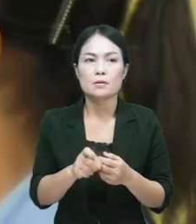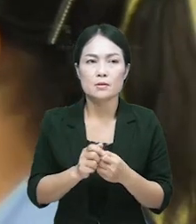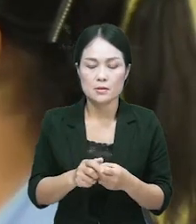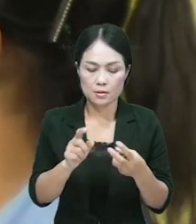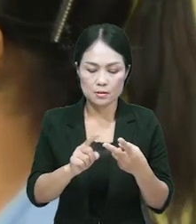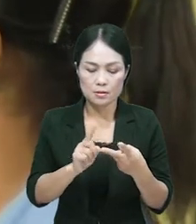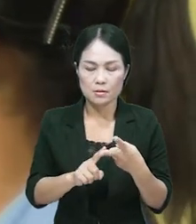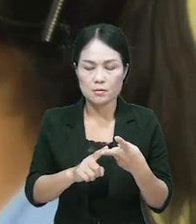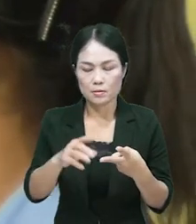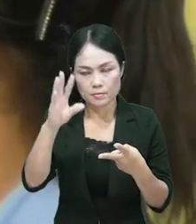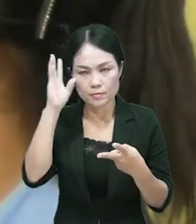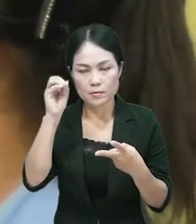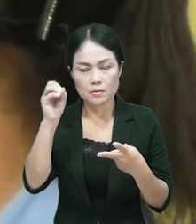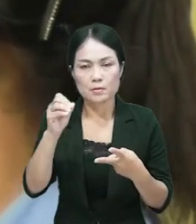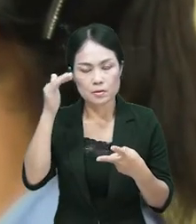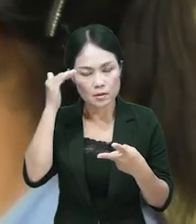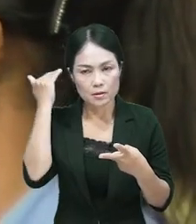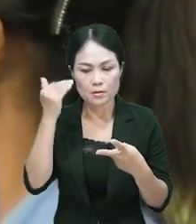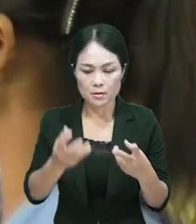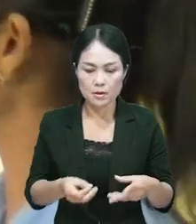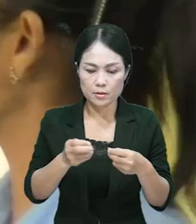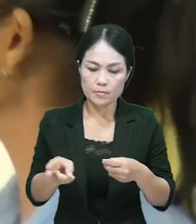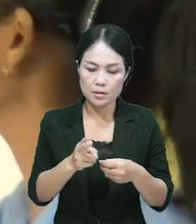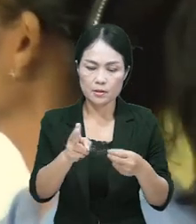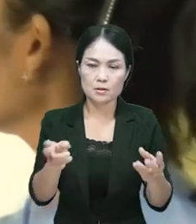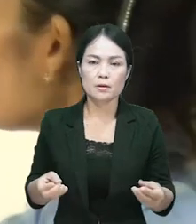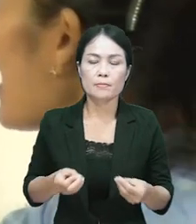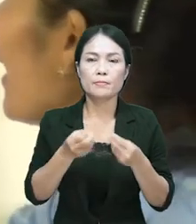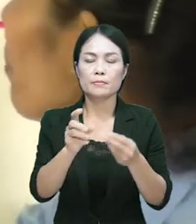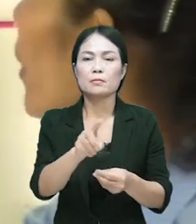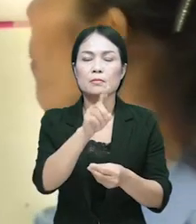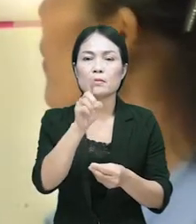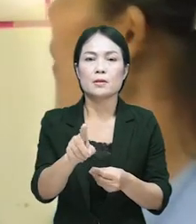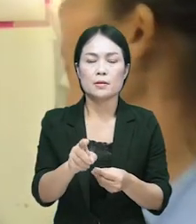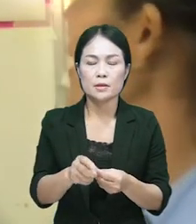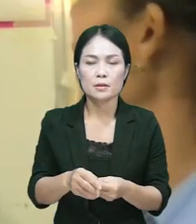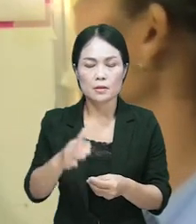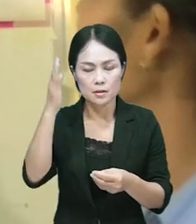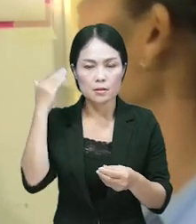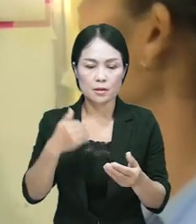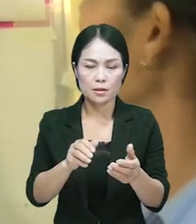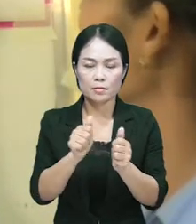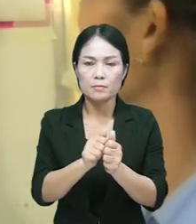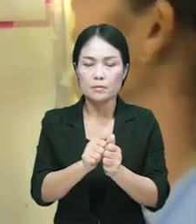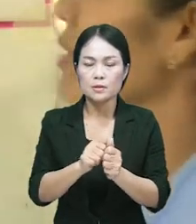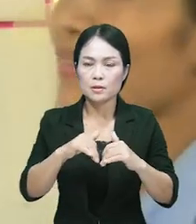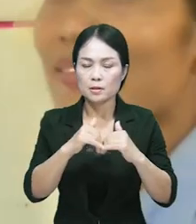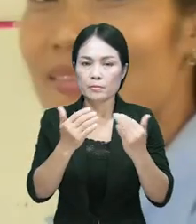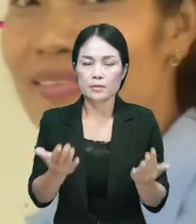ពេលបរោះនោះប្រកុលអន្ទង់ឲ្យតើប្រពន្ធគាត់ឆ្លើយថាដូច